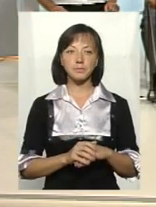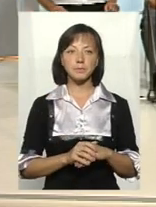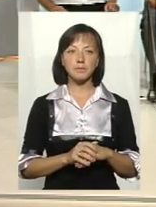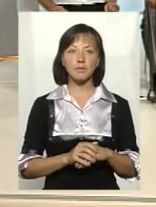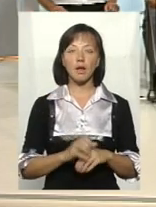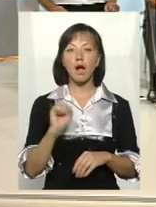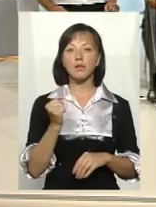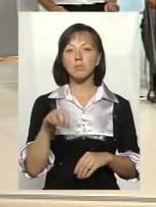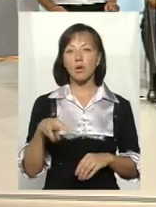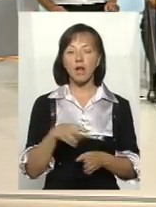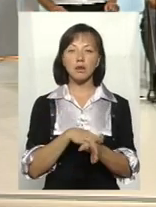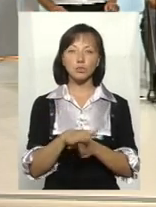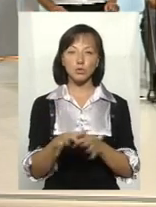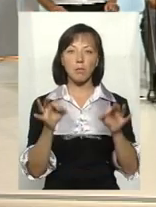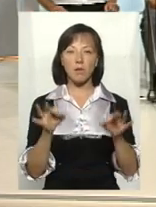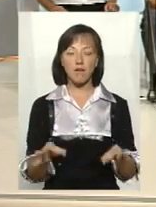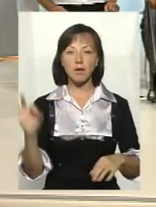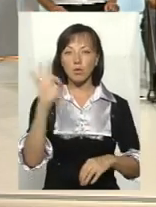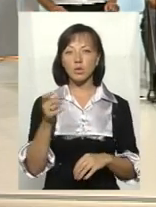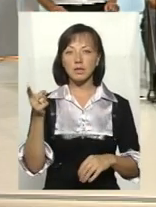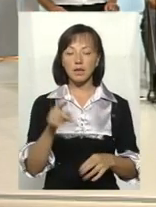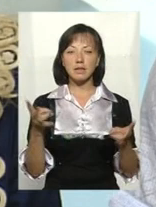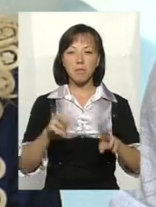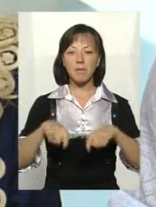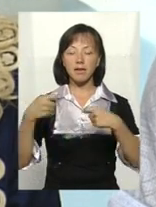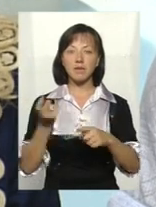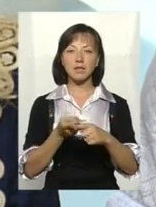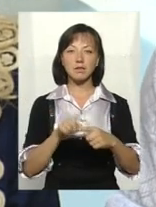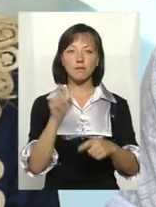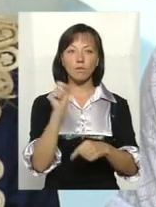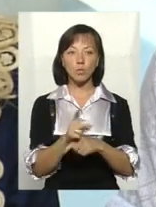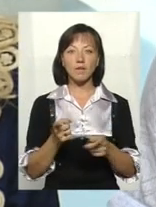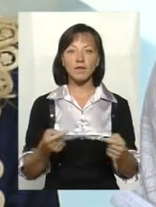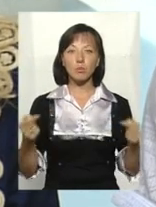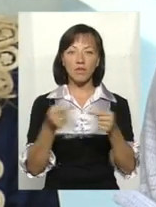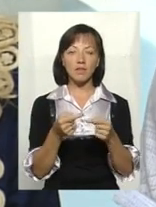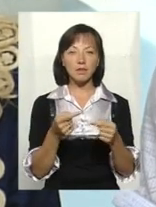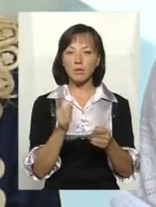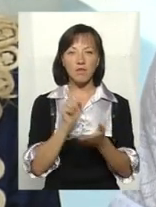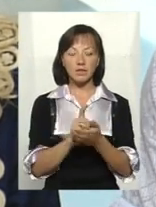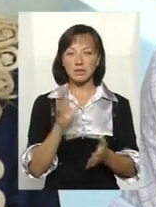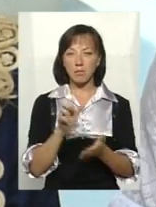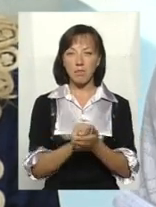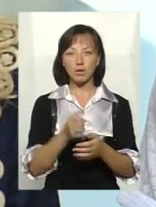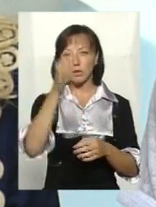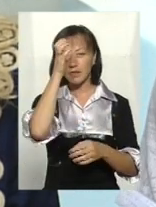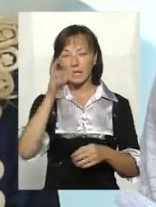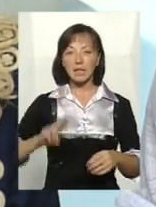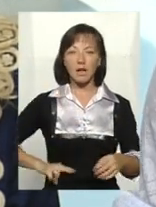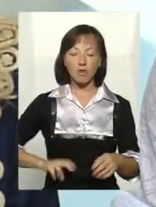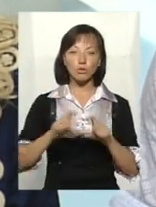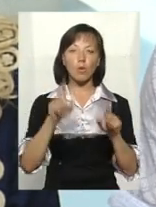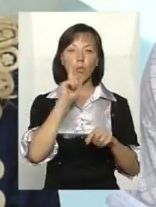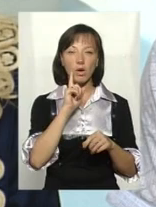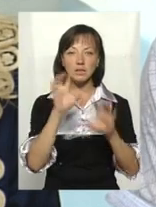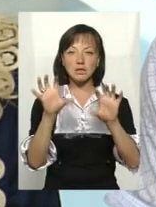Миколаївич абсолютно правий про те, що треба передавати ці функції відповідним органам. Це не повинен займатися цим освіта, ні директор школи, але поки